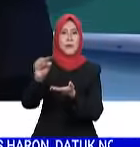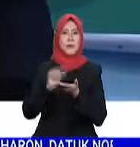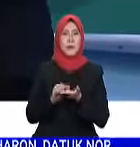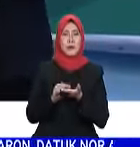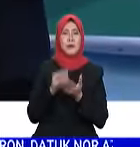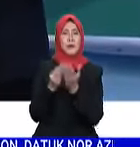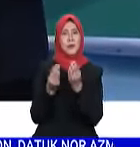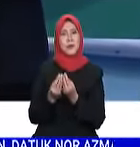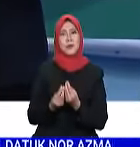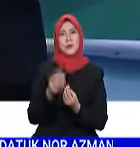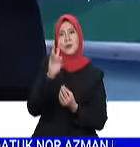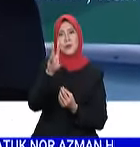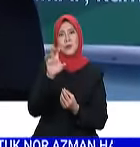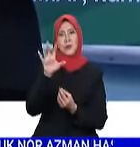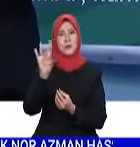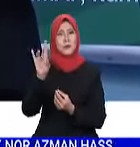muda berjumlah